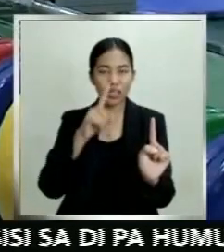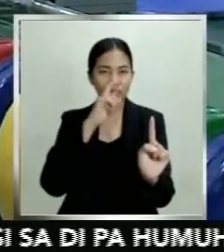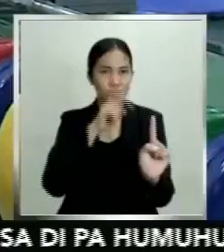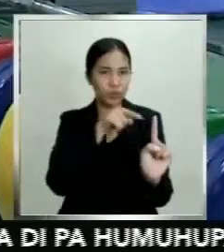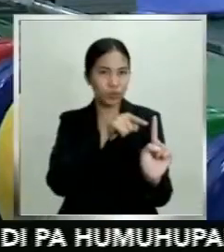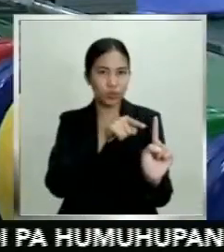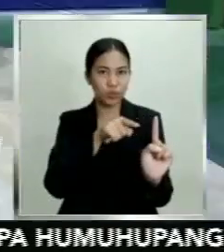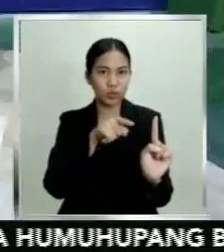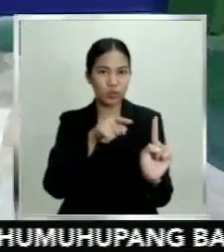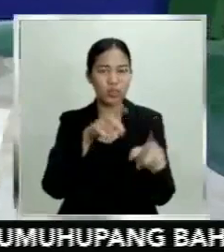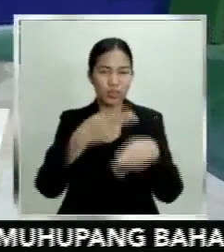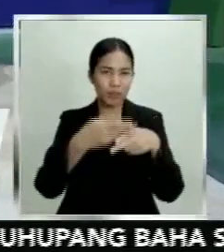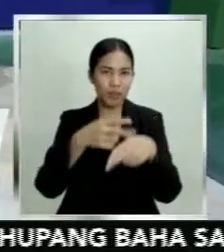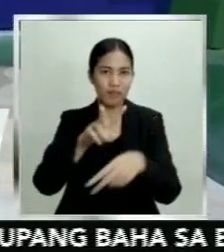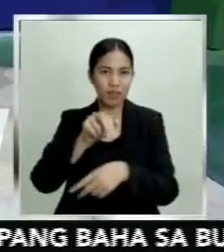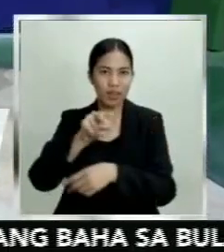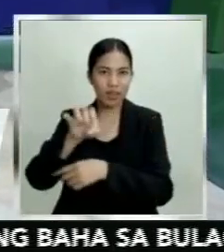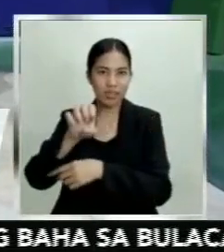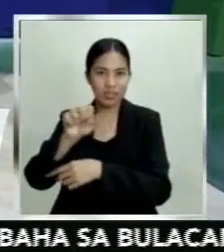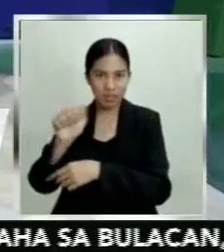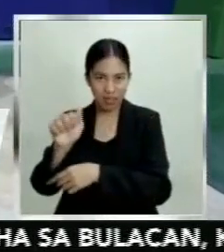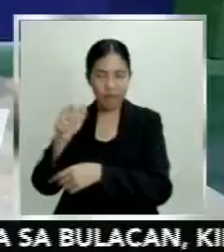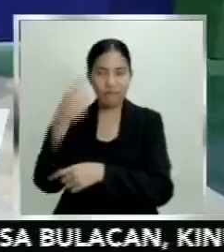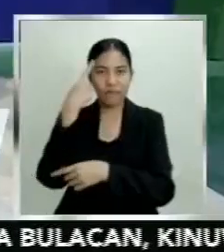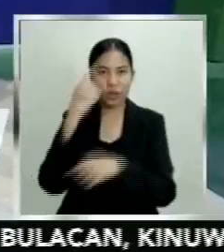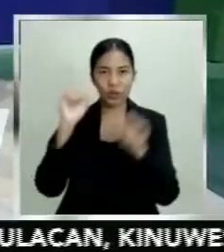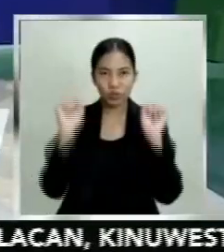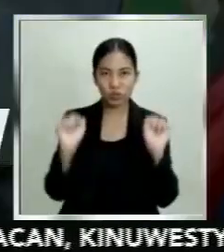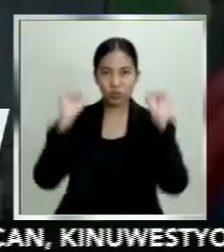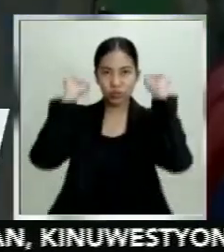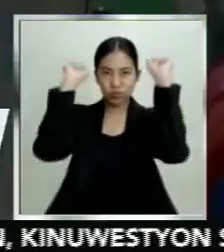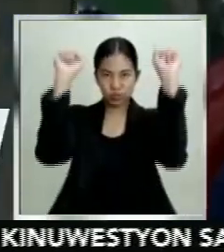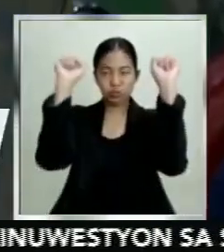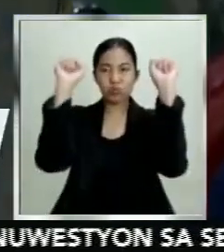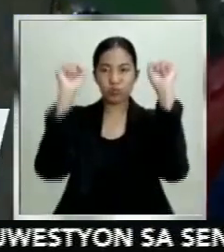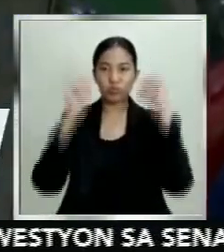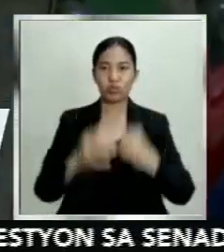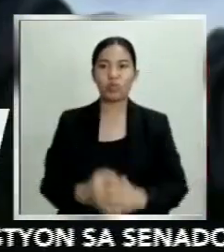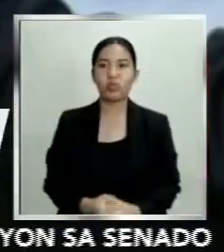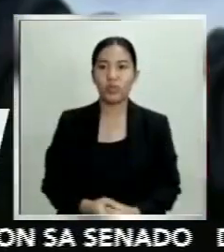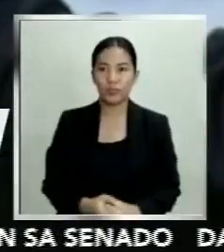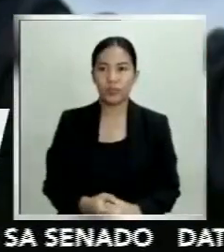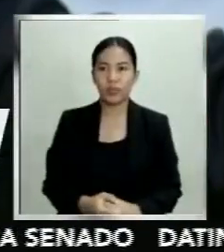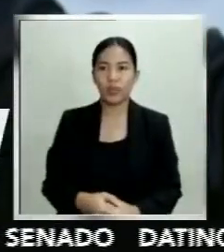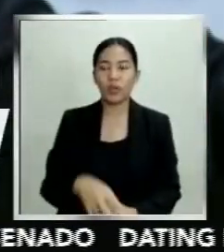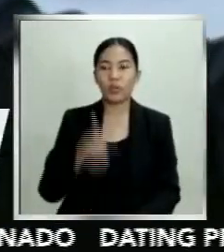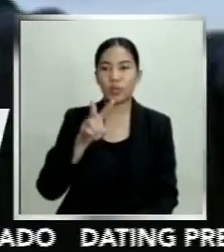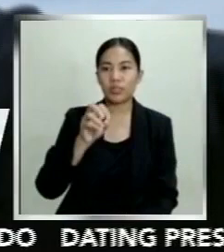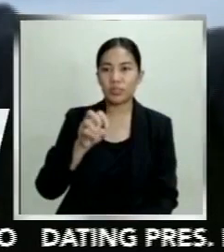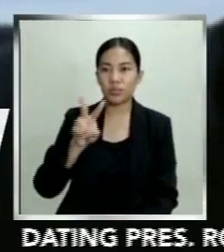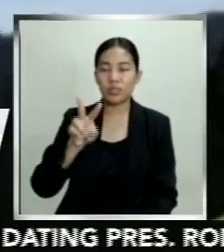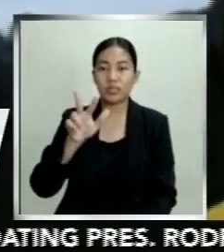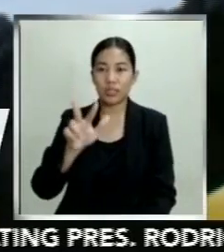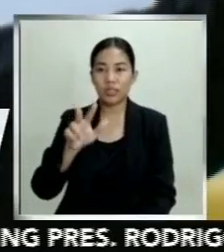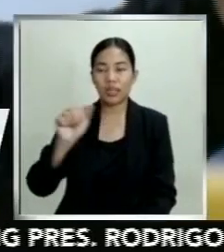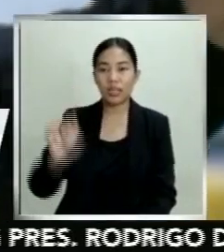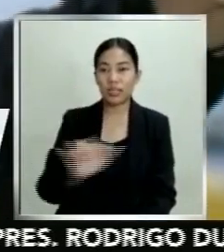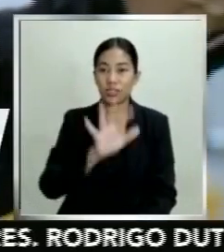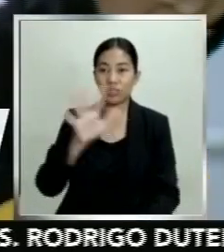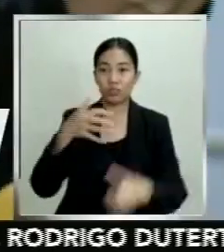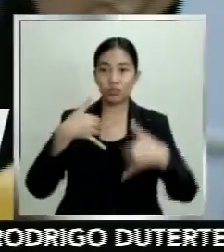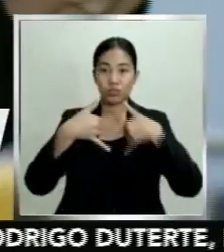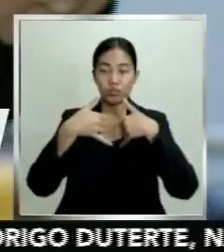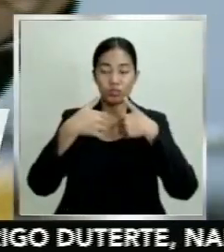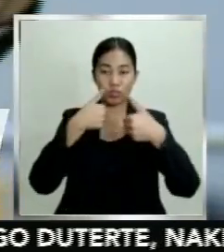ang napasa kamay ni Sarno sa snatch, clean and jerk at overall lift sa 2023 Asian Youth and Junior Championship sa New Delhi,